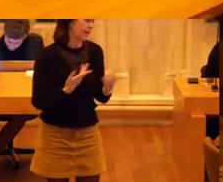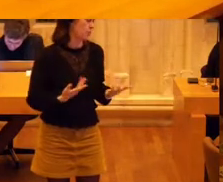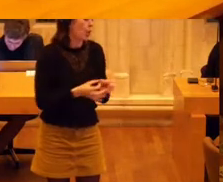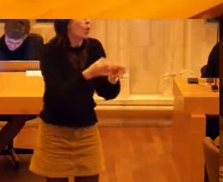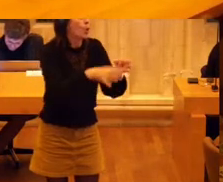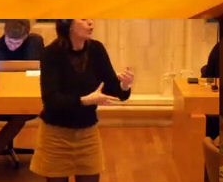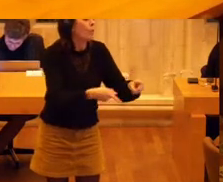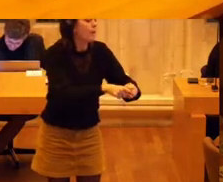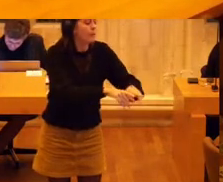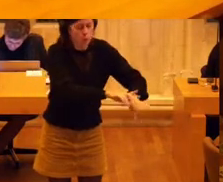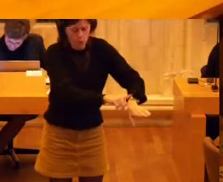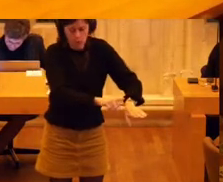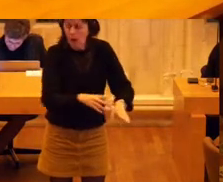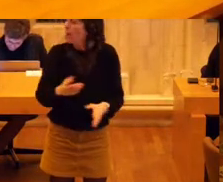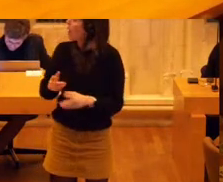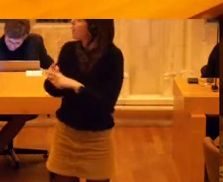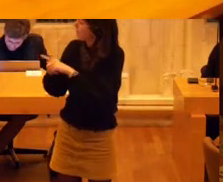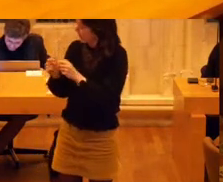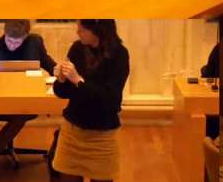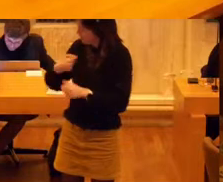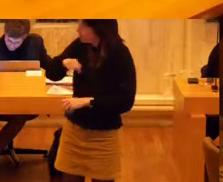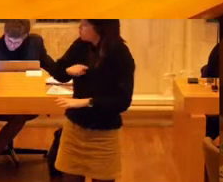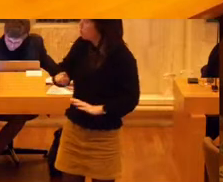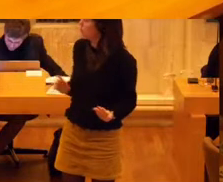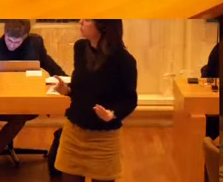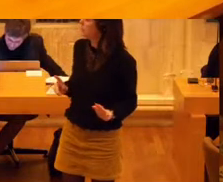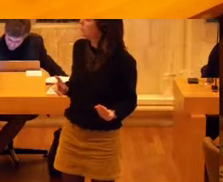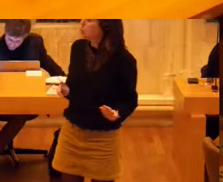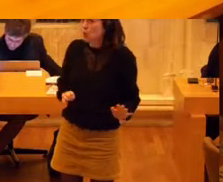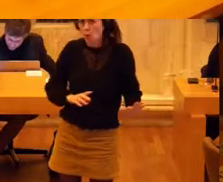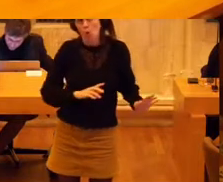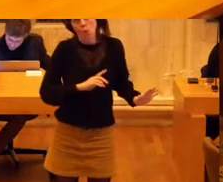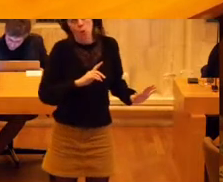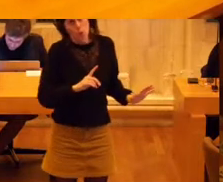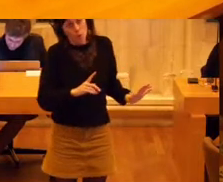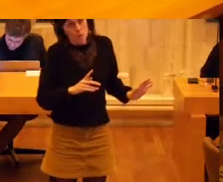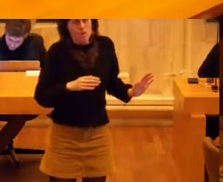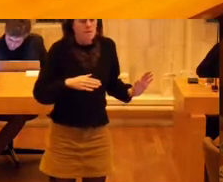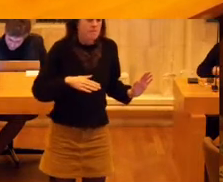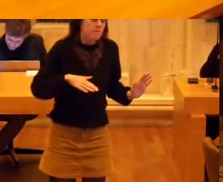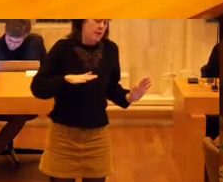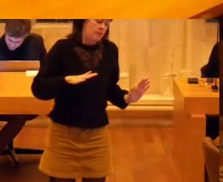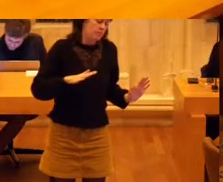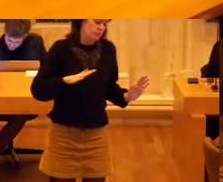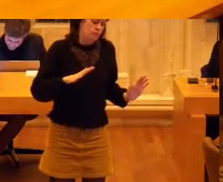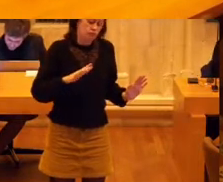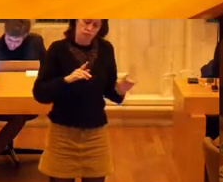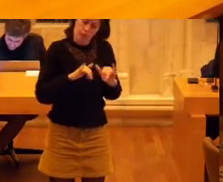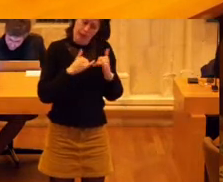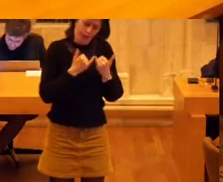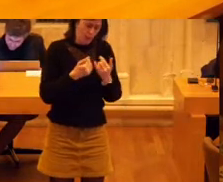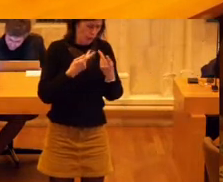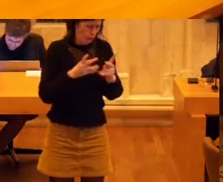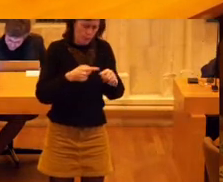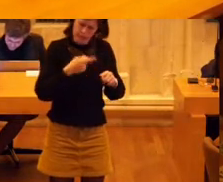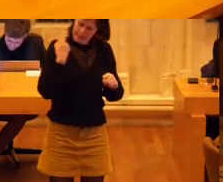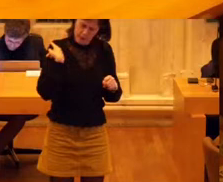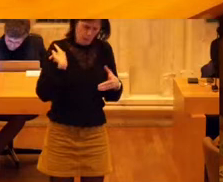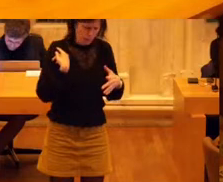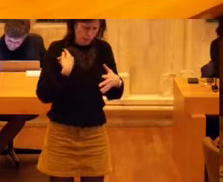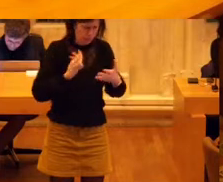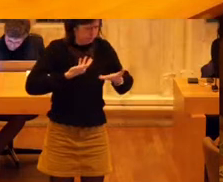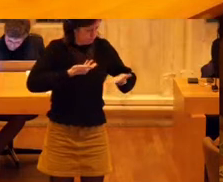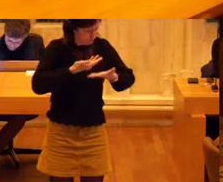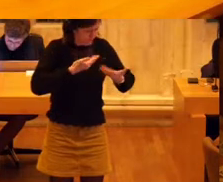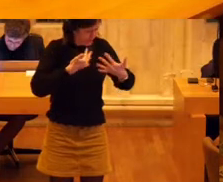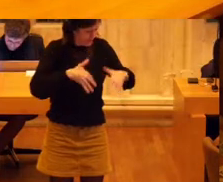partage. Mais vous n'avez pas partagé avec nous. Hein. Voilà. Non, mais c'est un sujet qui a été abordé en réunion publique à maintes reprises. Vous